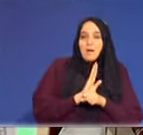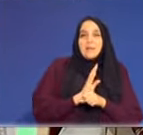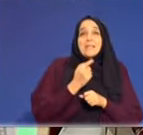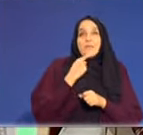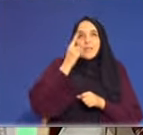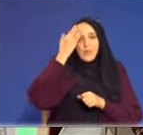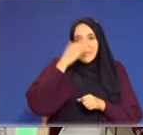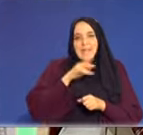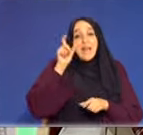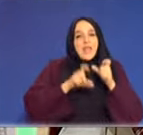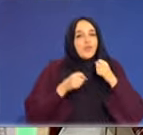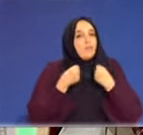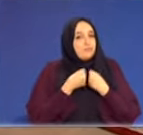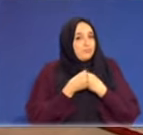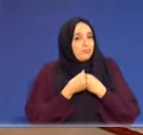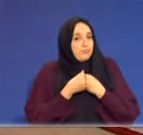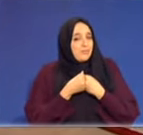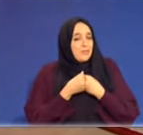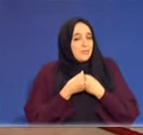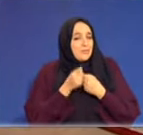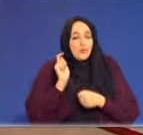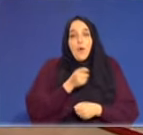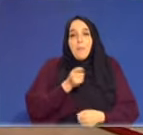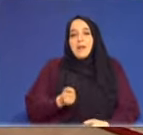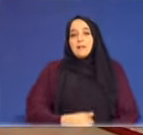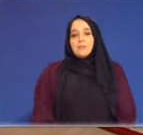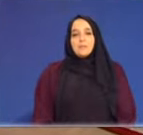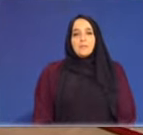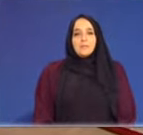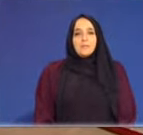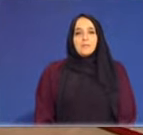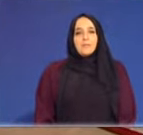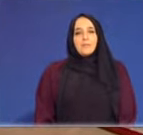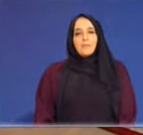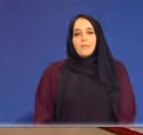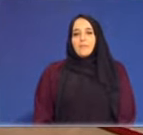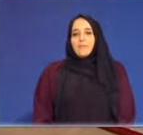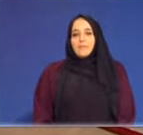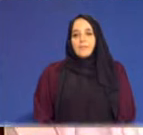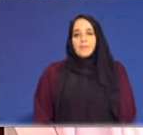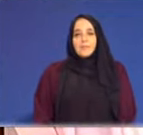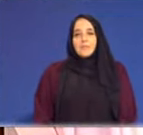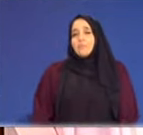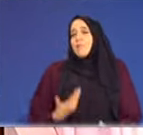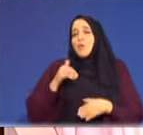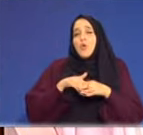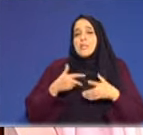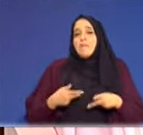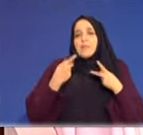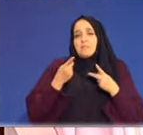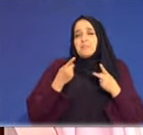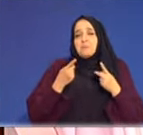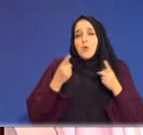الله أن الخلاف يقع حتما بين الناس في هذه الدنيا